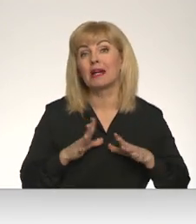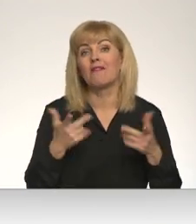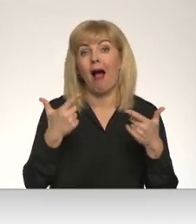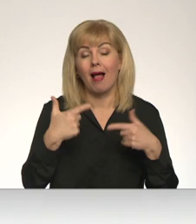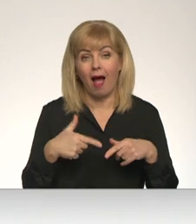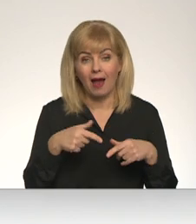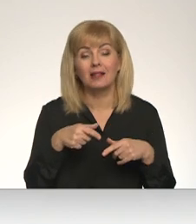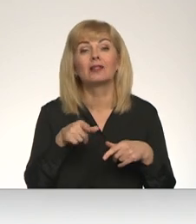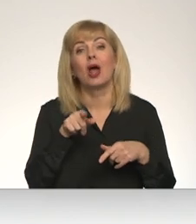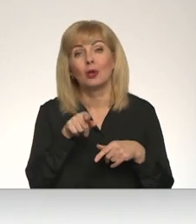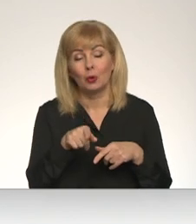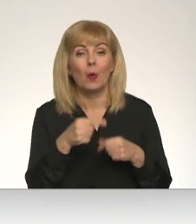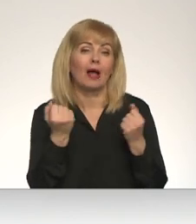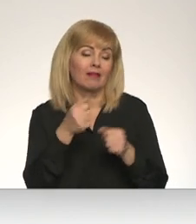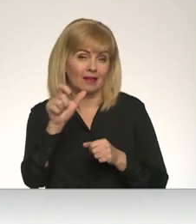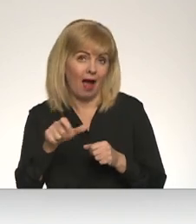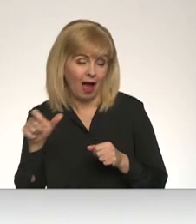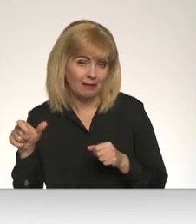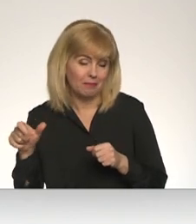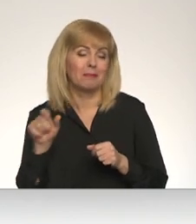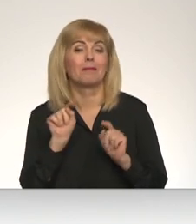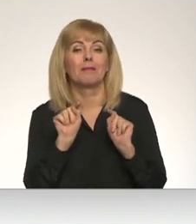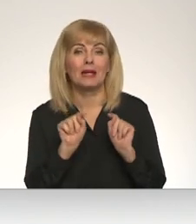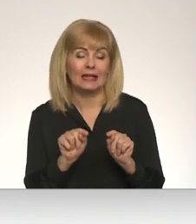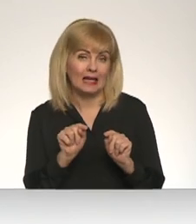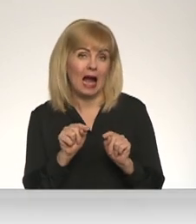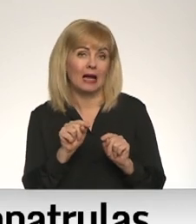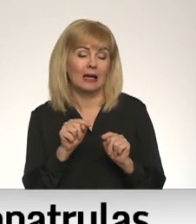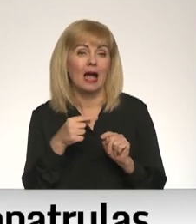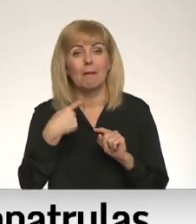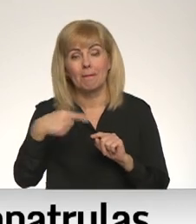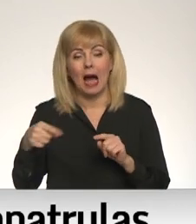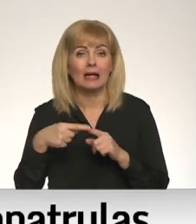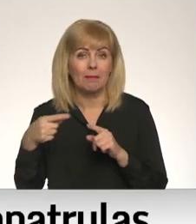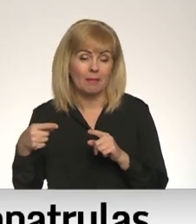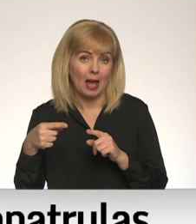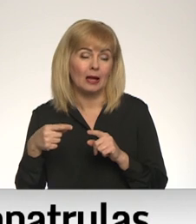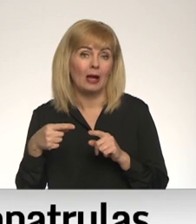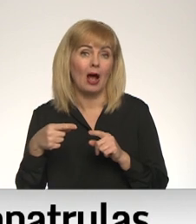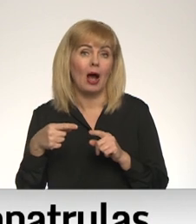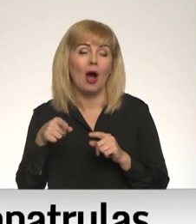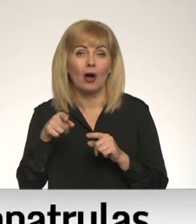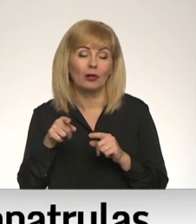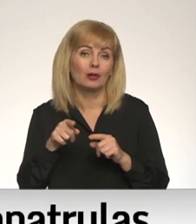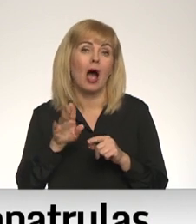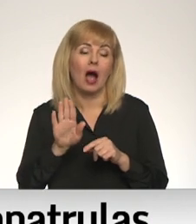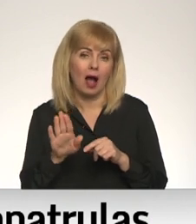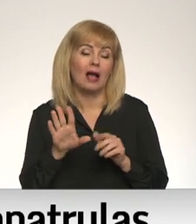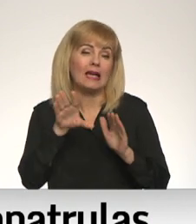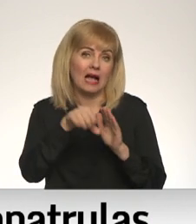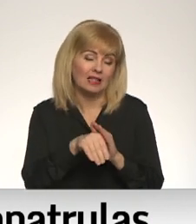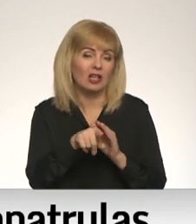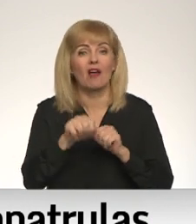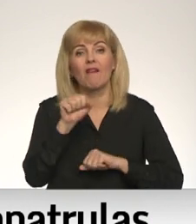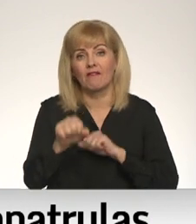tad attiecīgi vai šos darbiniekus, kuri pārējā periodā strādā pie skolām, tad iesaistām šajās velo